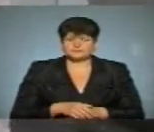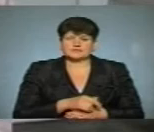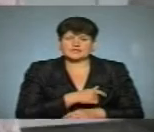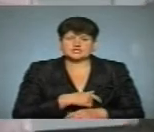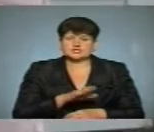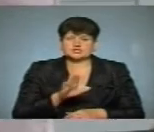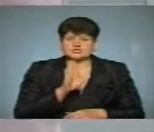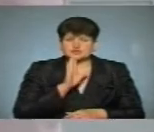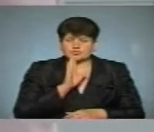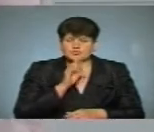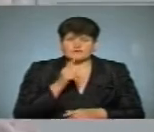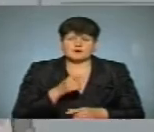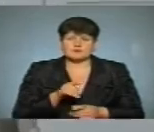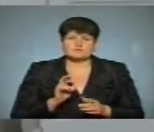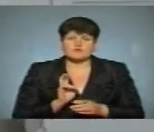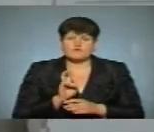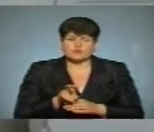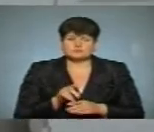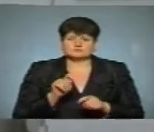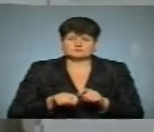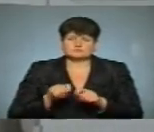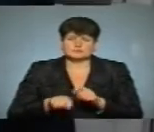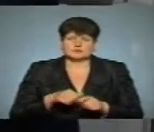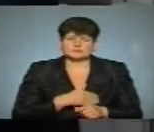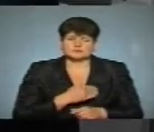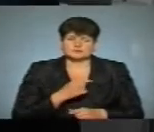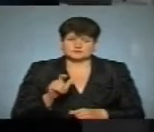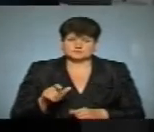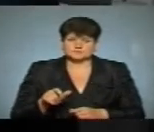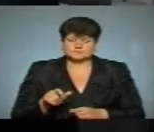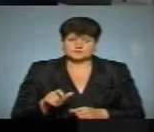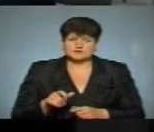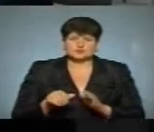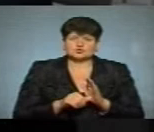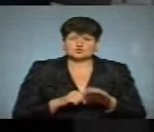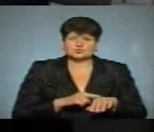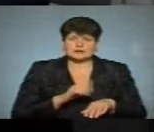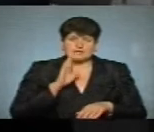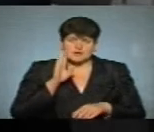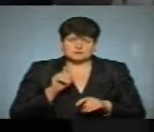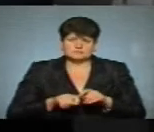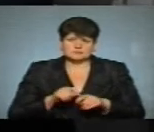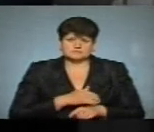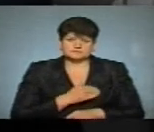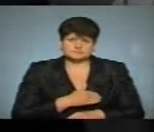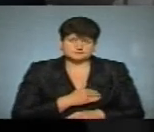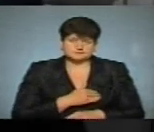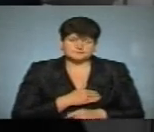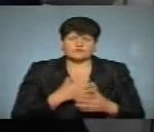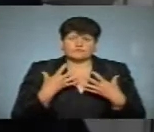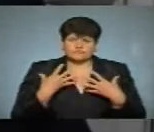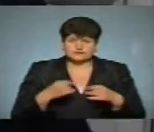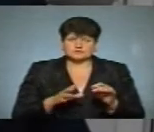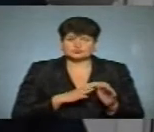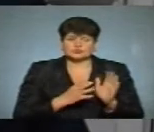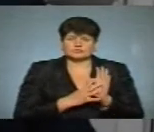автостанції «Надія Салюк» при вході вимірює температуру пасажирам. 6 години ранку міряємо температуру, пройшло вже